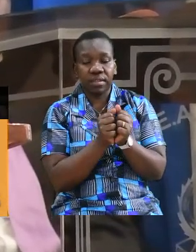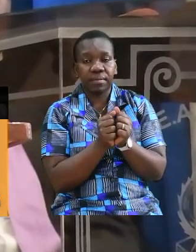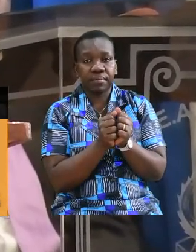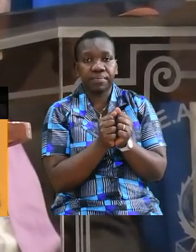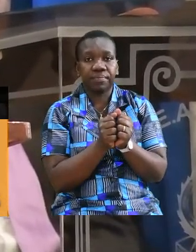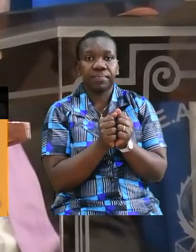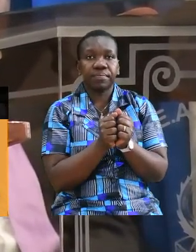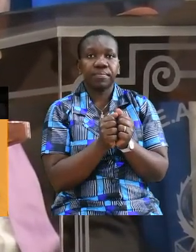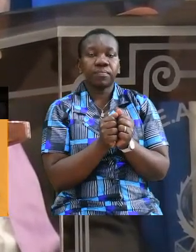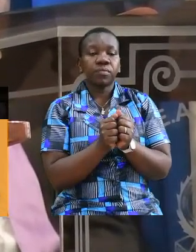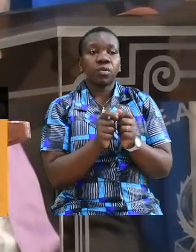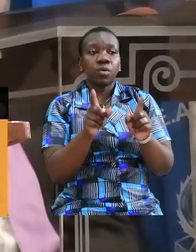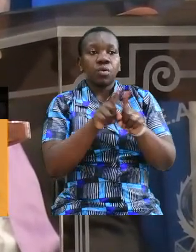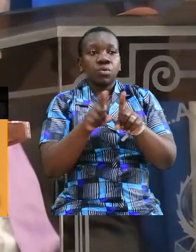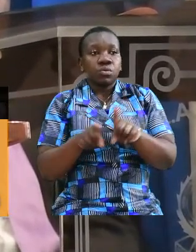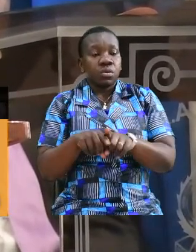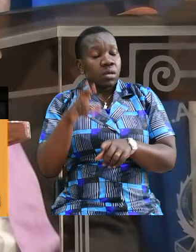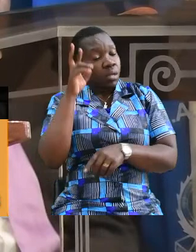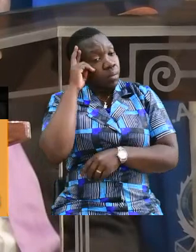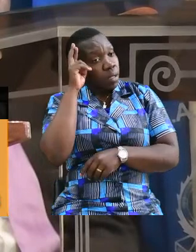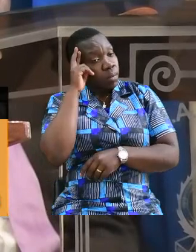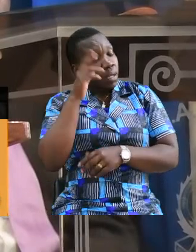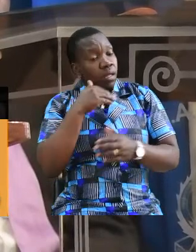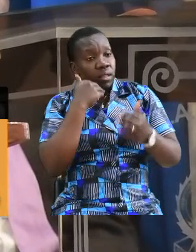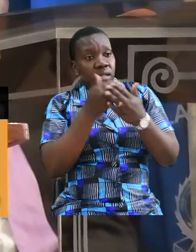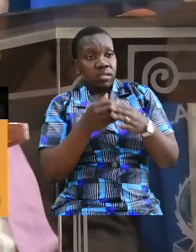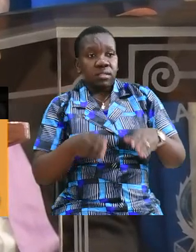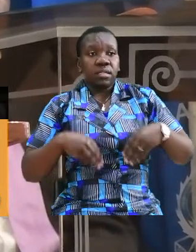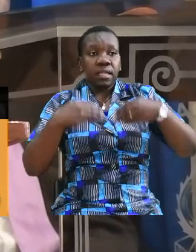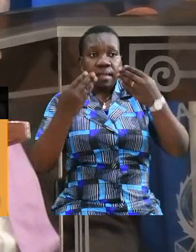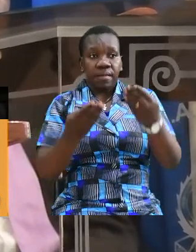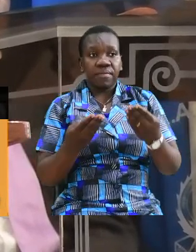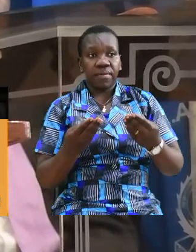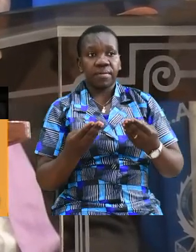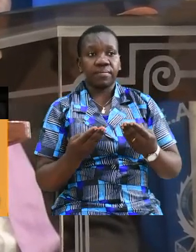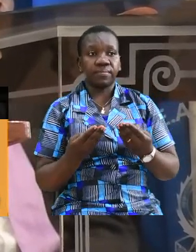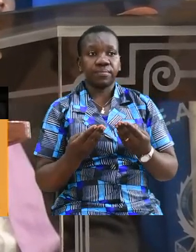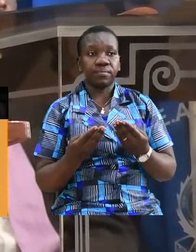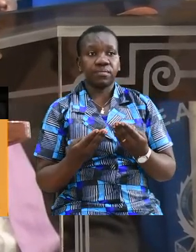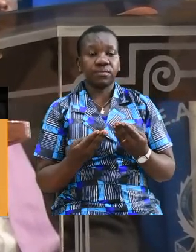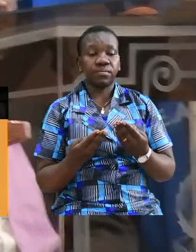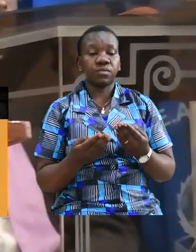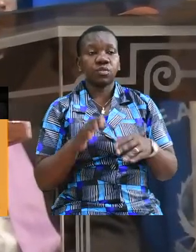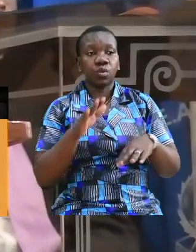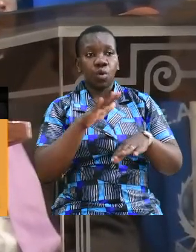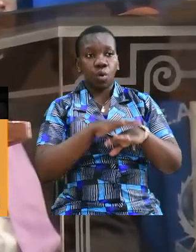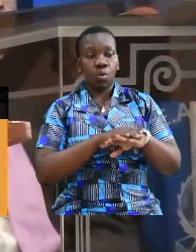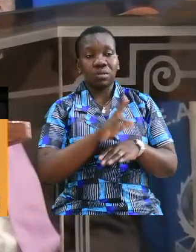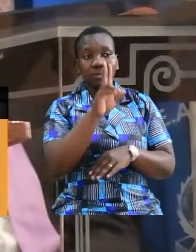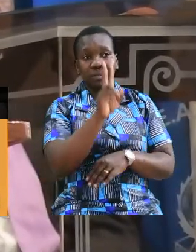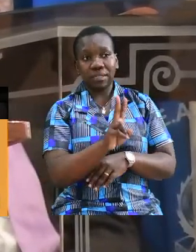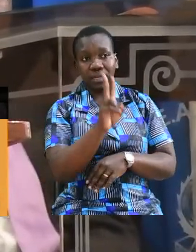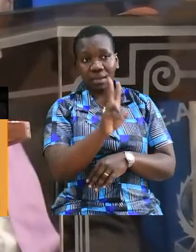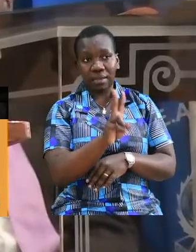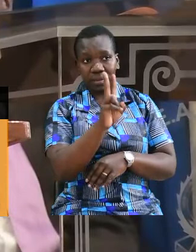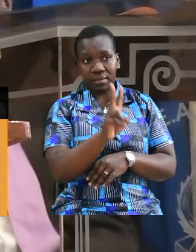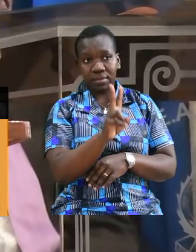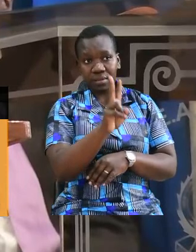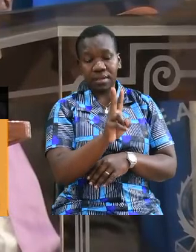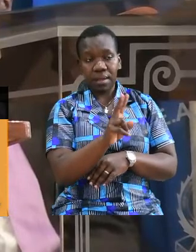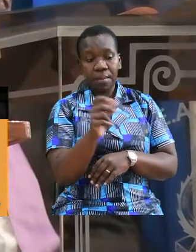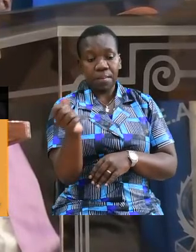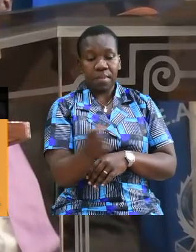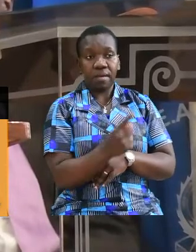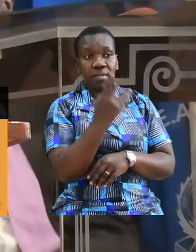Pia tukubuke Thanksgiving yetu inakuja, itakuwa tarehe 2 mwezi wa 4 hapa